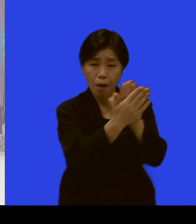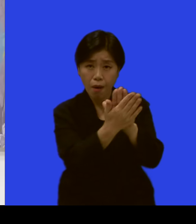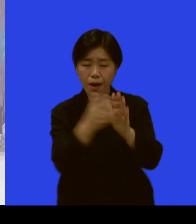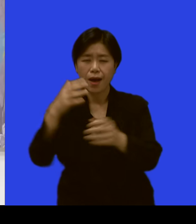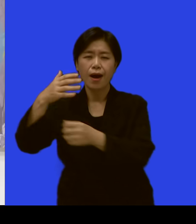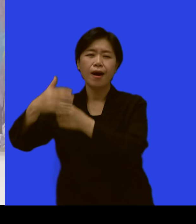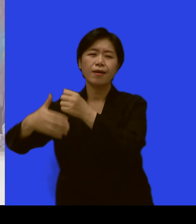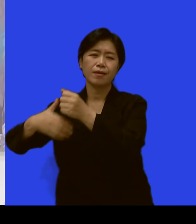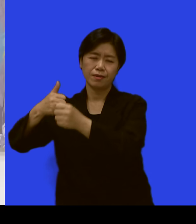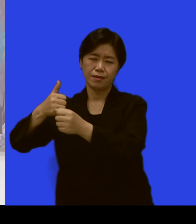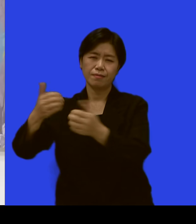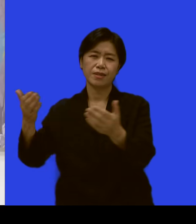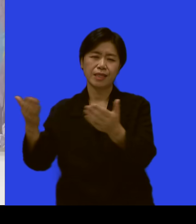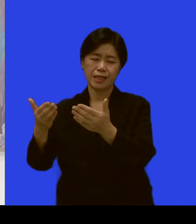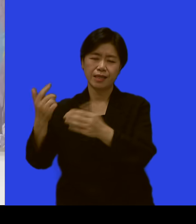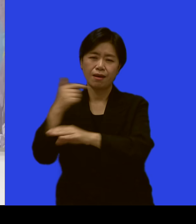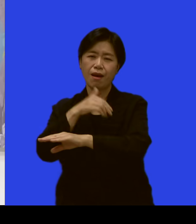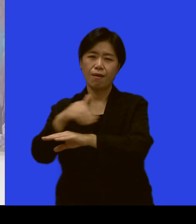갈 데 없는 친구들,